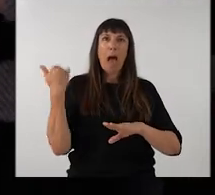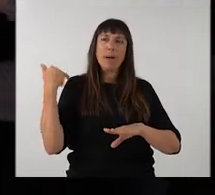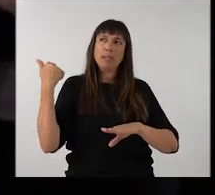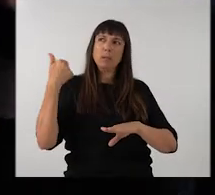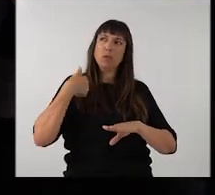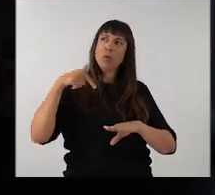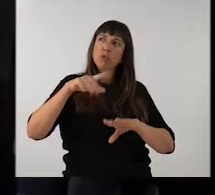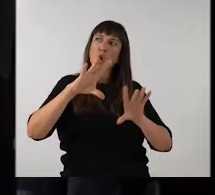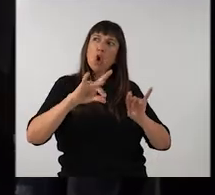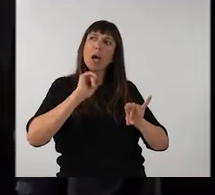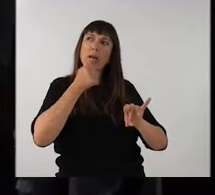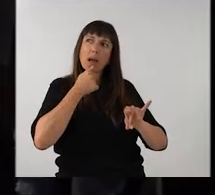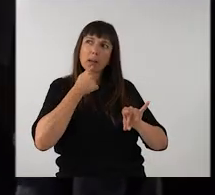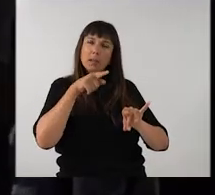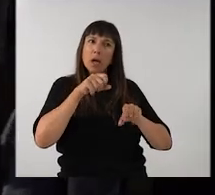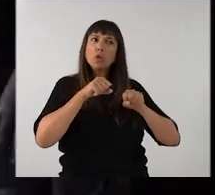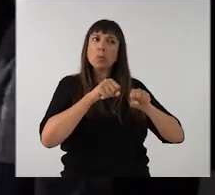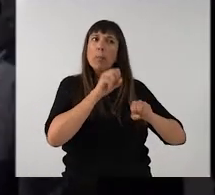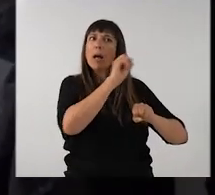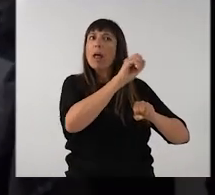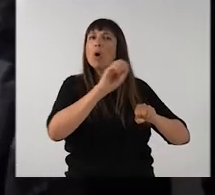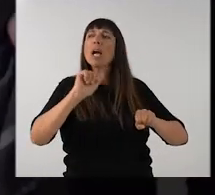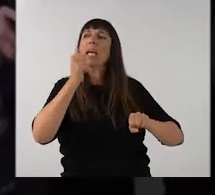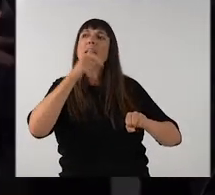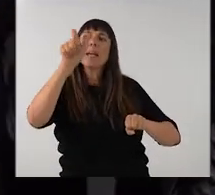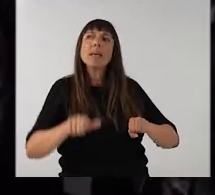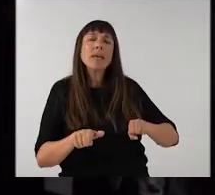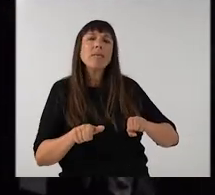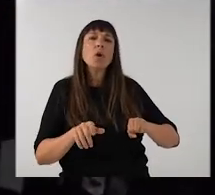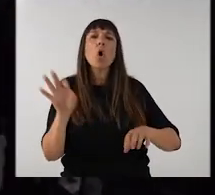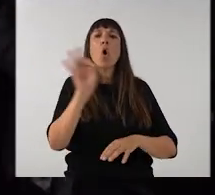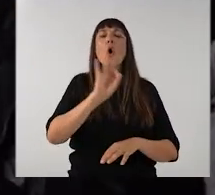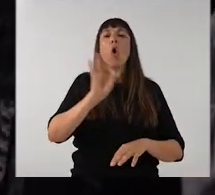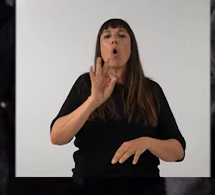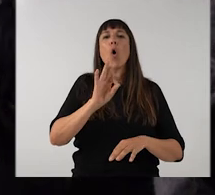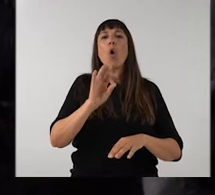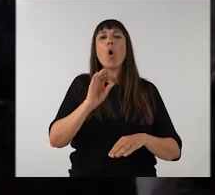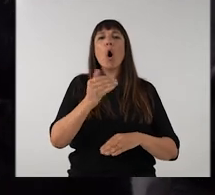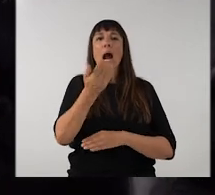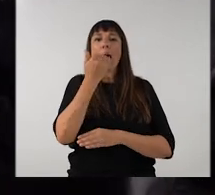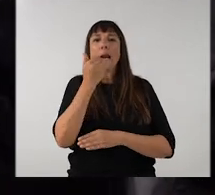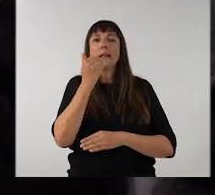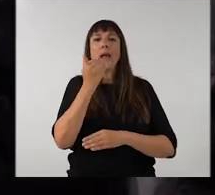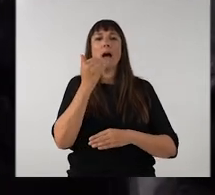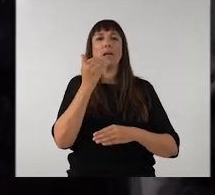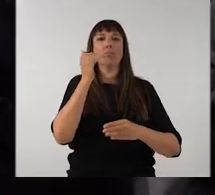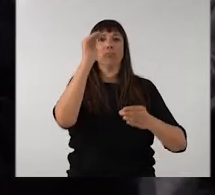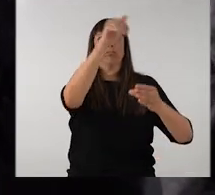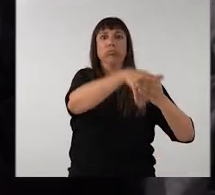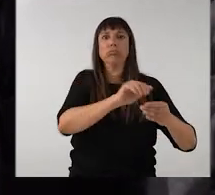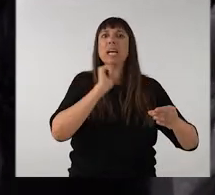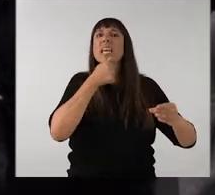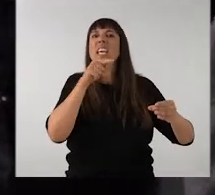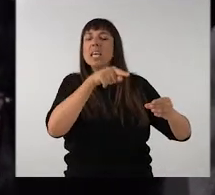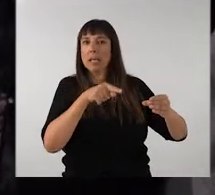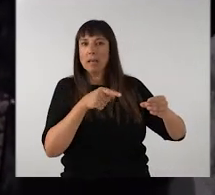assiduïtat sobre qui ha tocat les coses abans que nosaltres, no? Qui ha posat aquestes coses al supermercat, qui